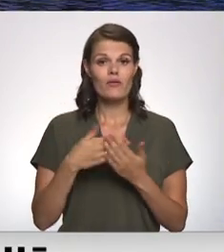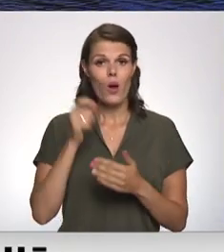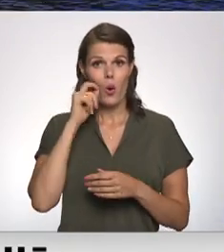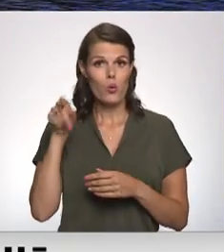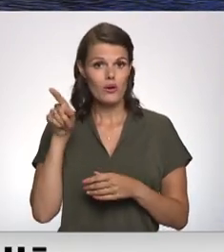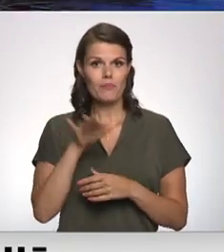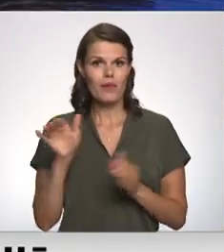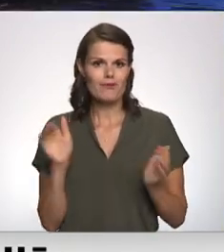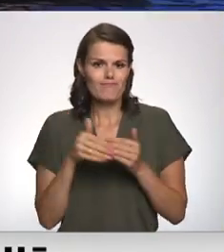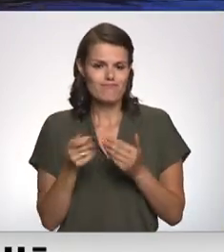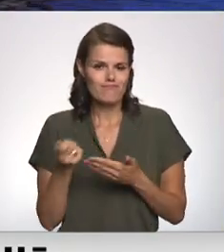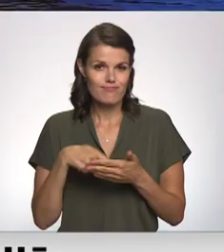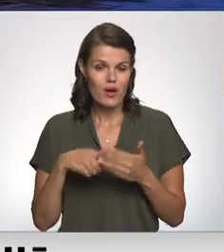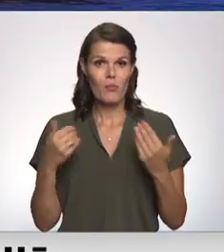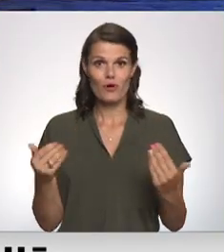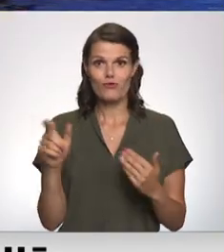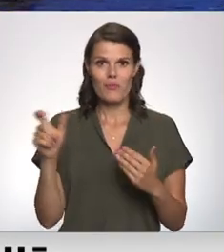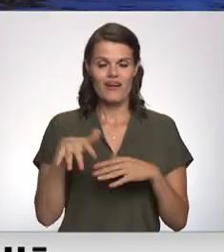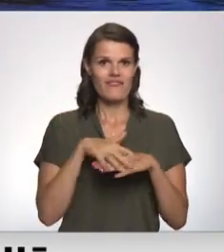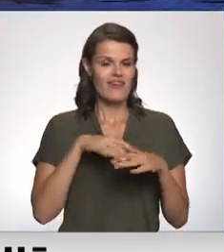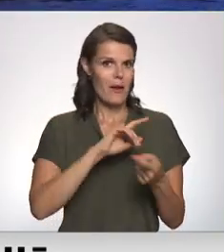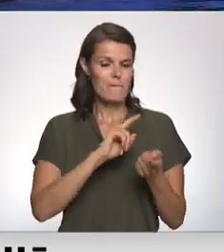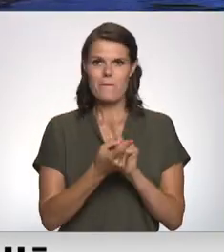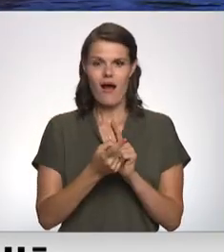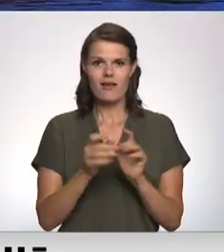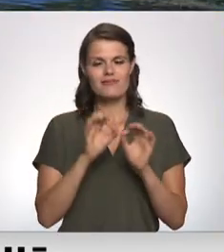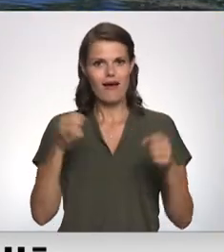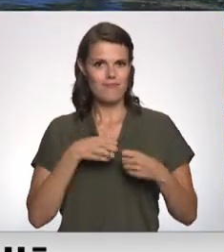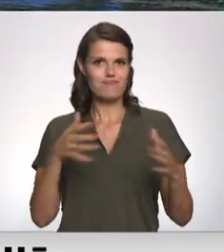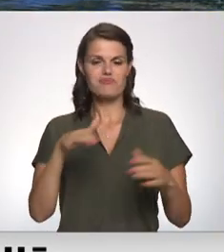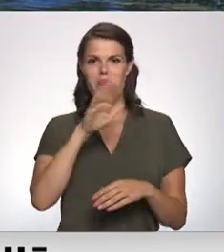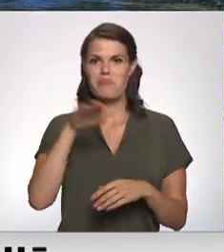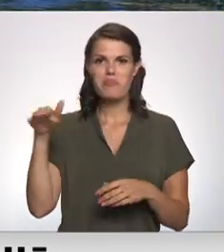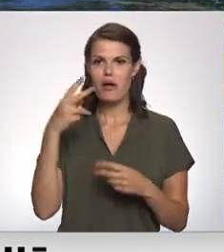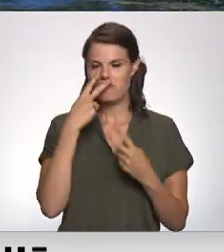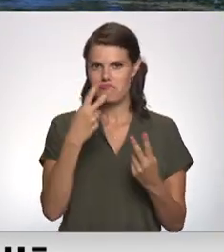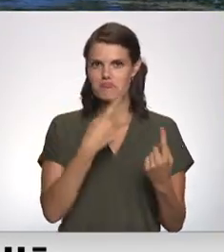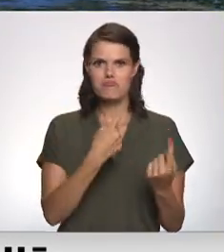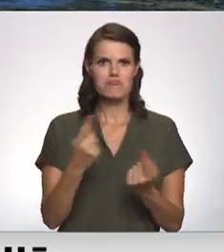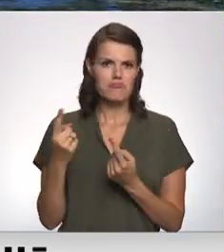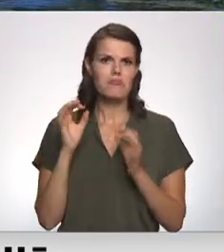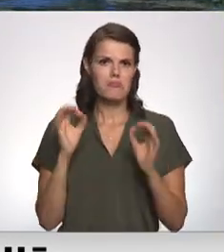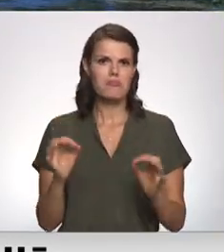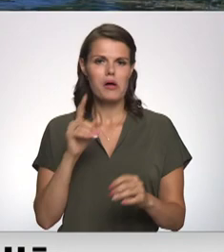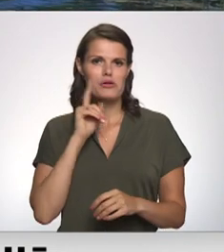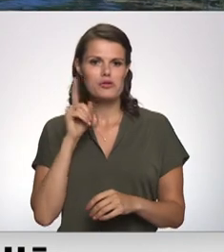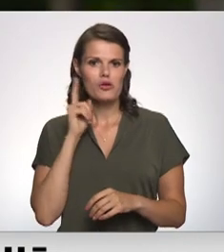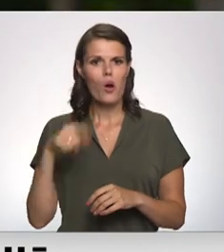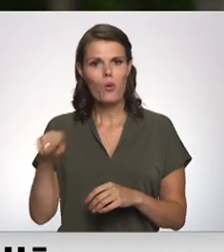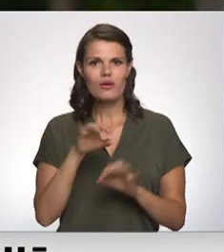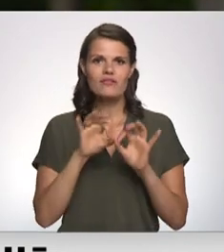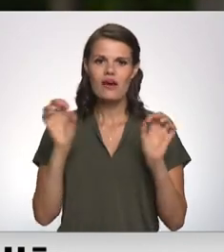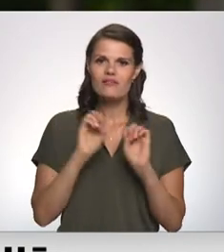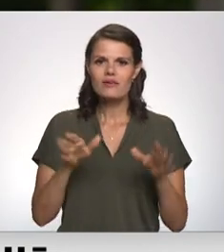noslēdzas, tad šobrīd vides mājiņa sākusi viņus atvērt un pieaugušie no malas novērojuši, ka jaunieši vienaudžiem sāk